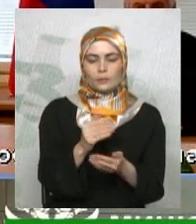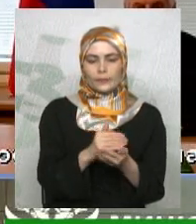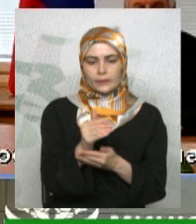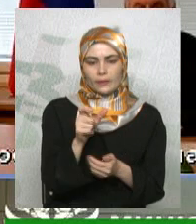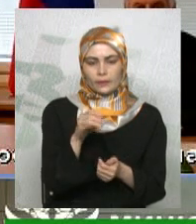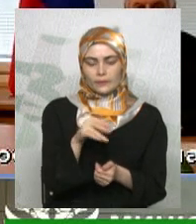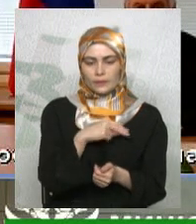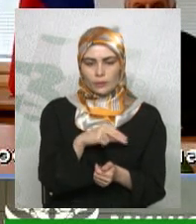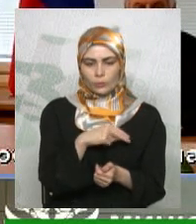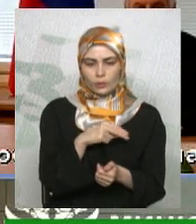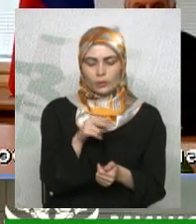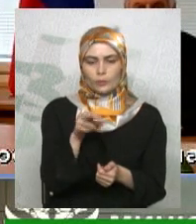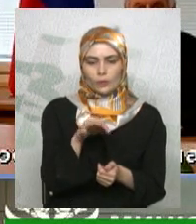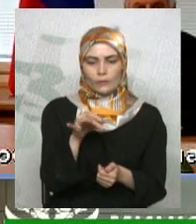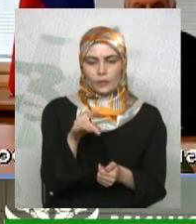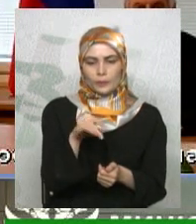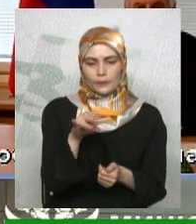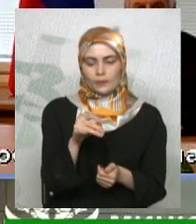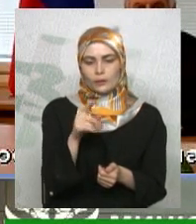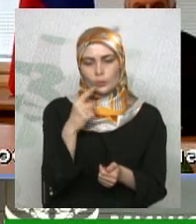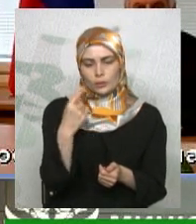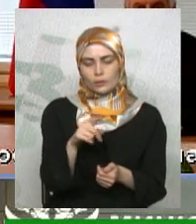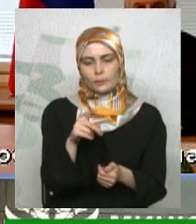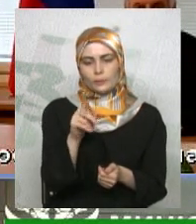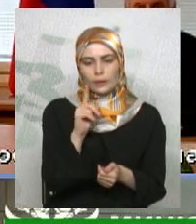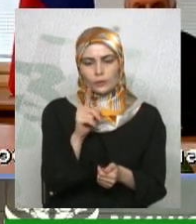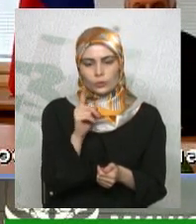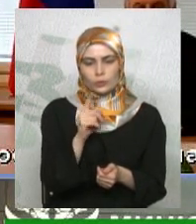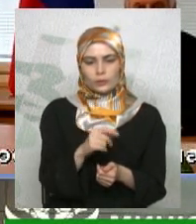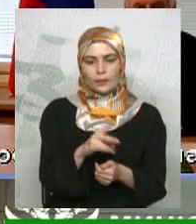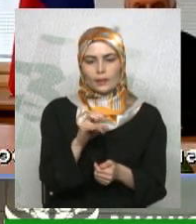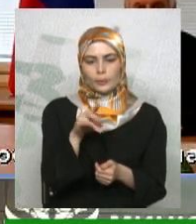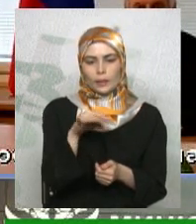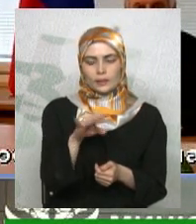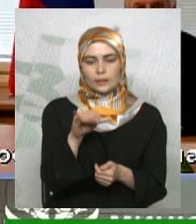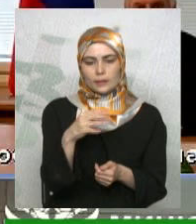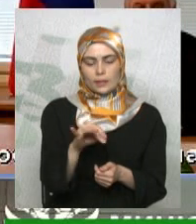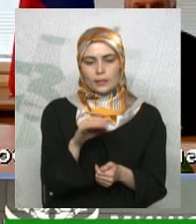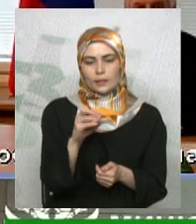проводимой работы по формированию в российской молодежи неприятия идей